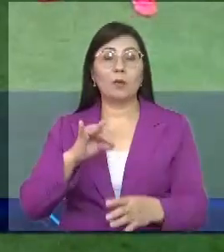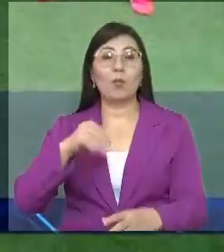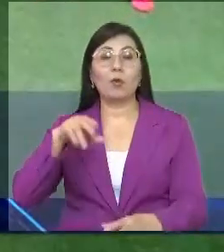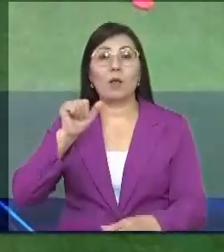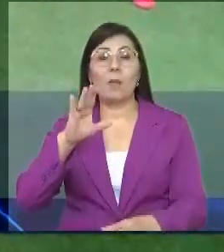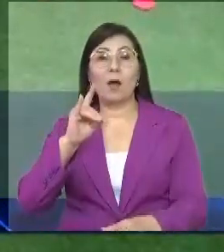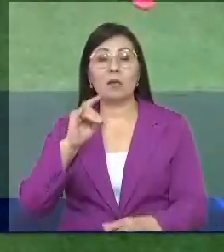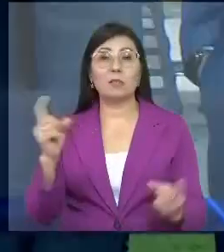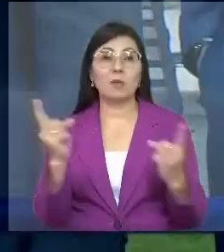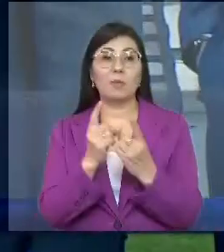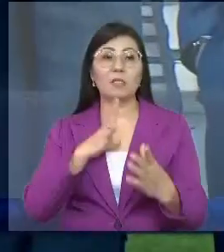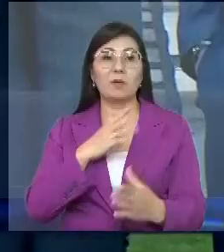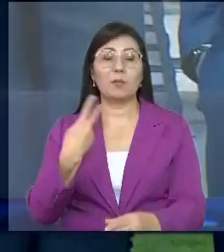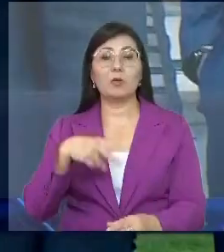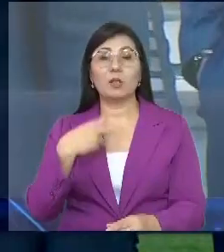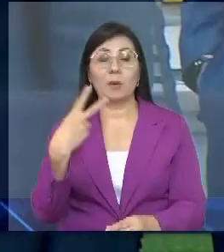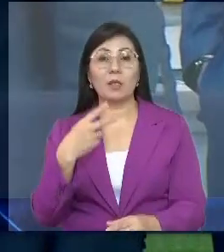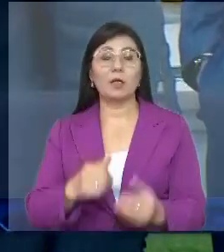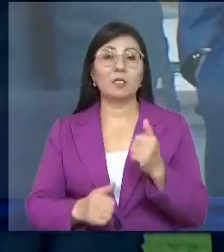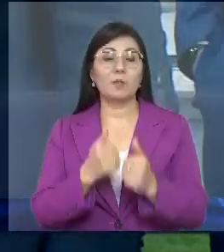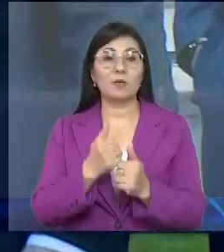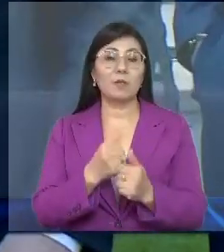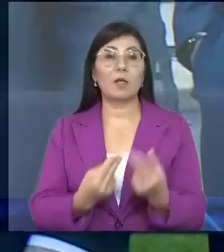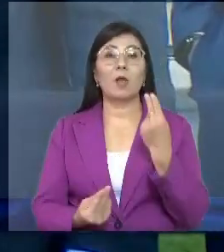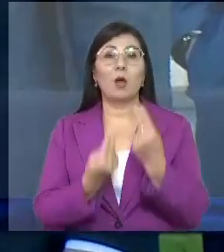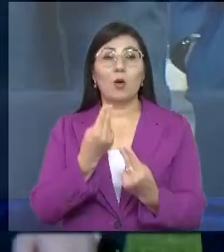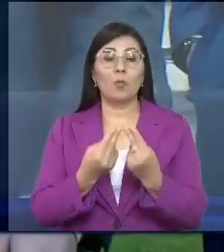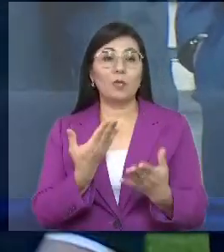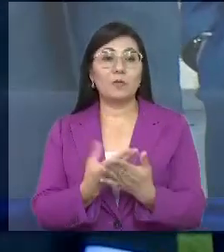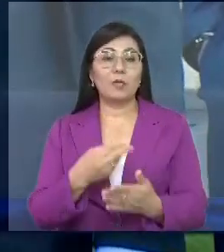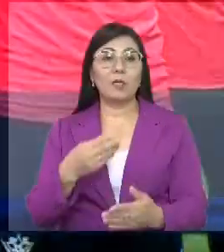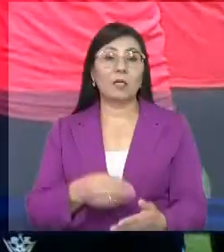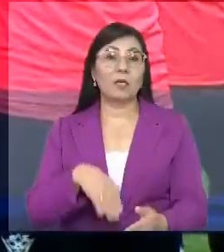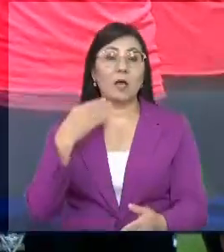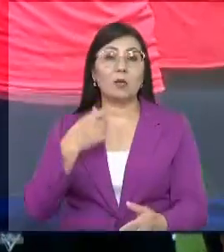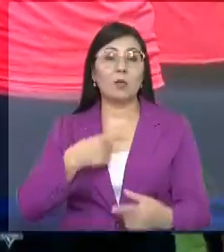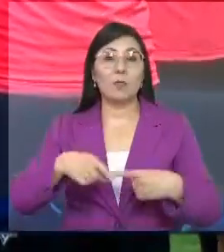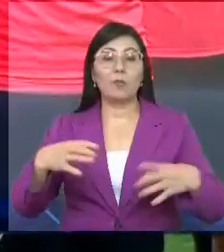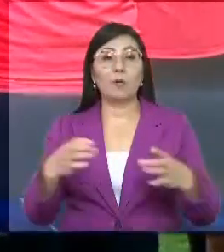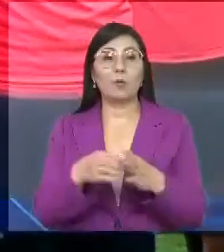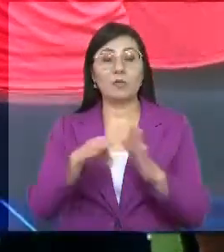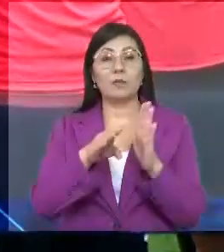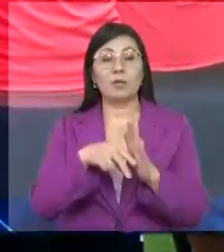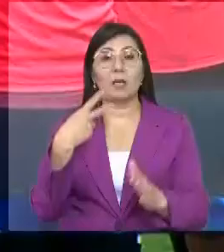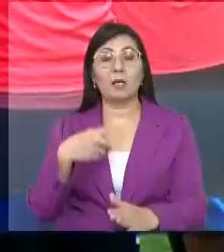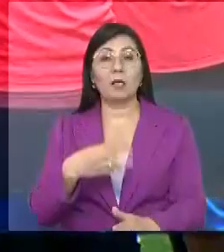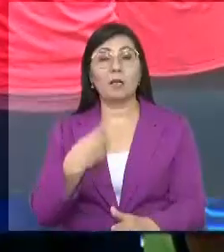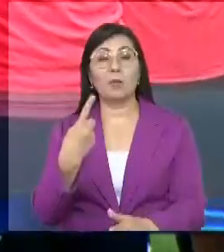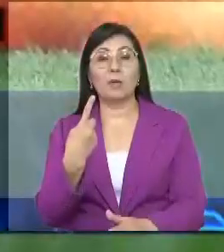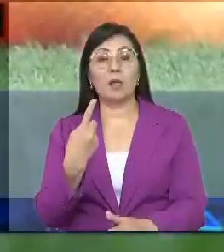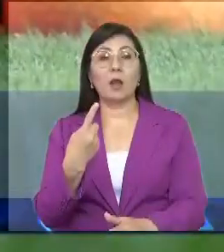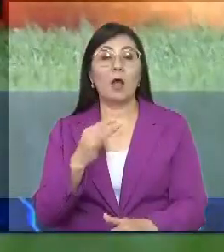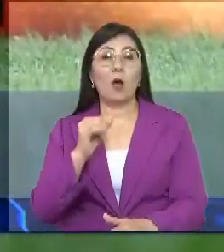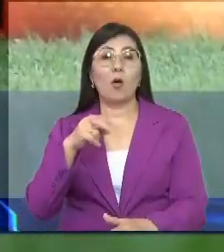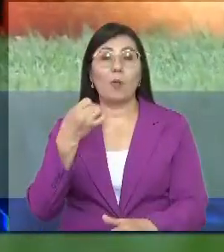Бұл Қазақстан Премьер Лигасының 22-ші турының орталық ойына. Айтып өтейік, жерлестеріміз қазір кесте бойынша 41 ұпаймен 2-ші орында